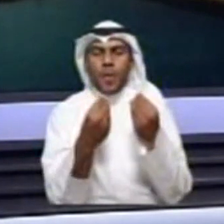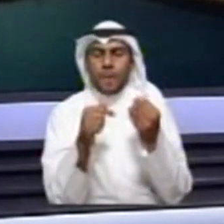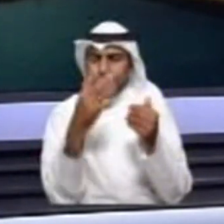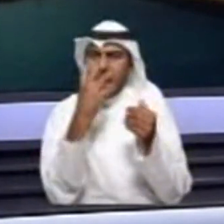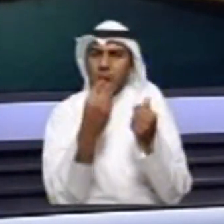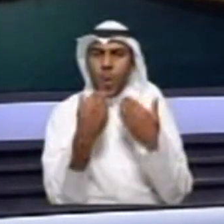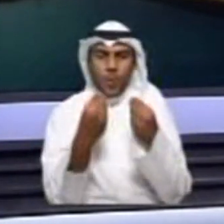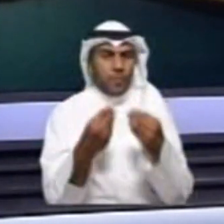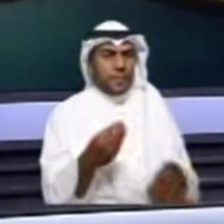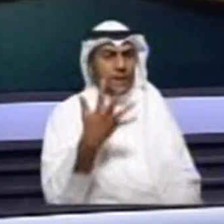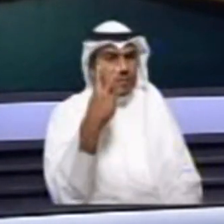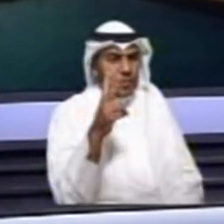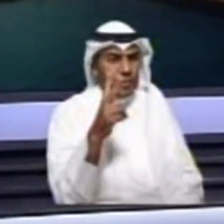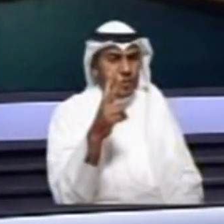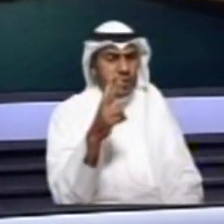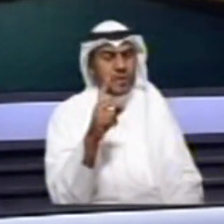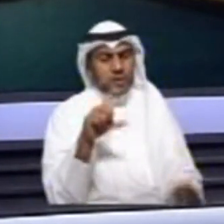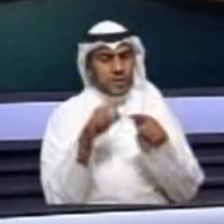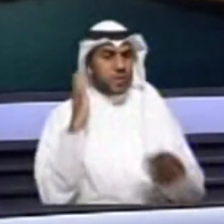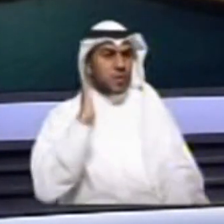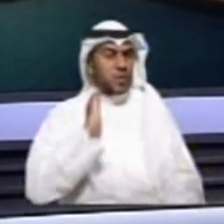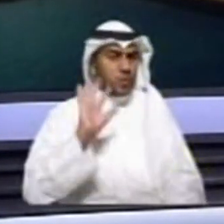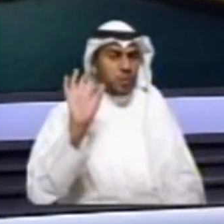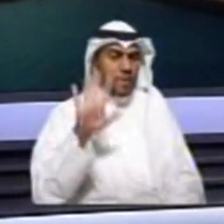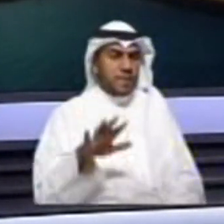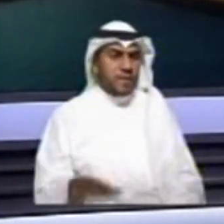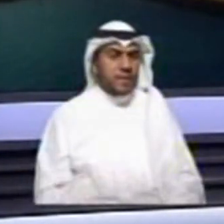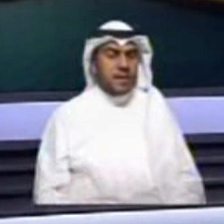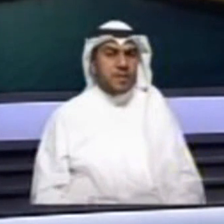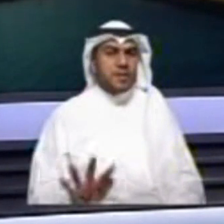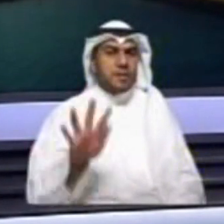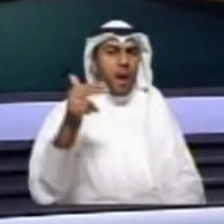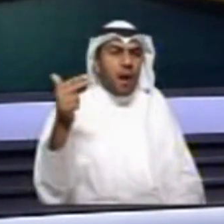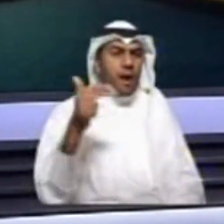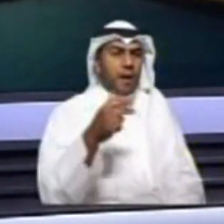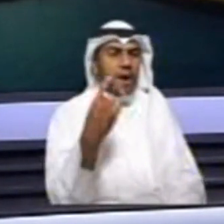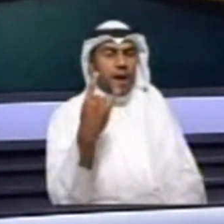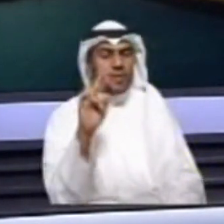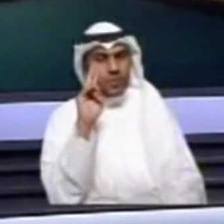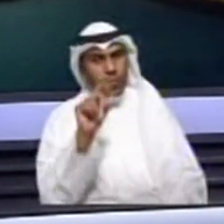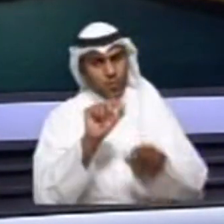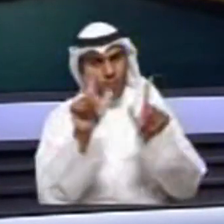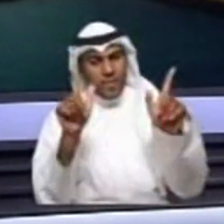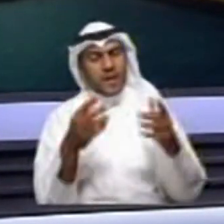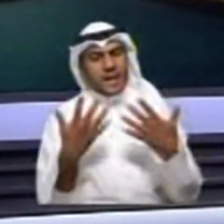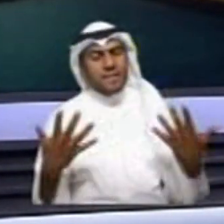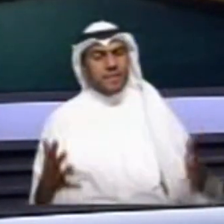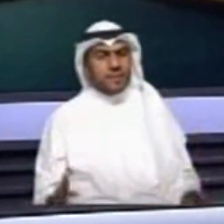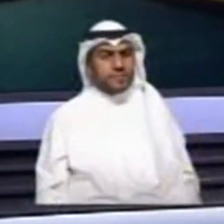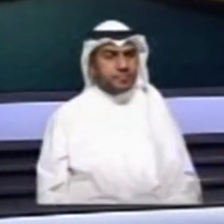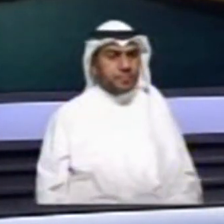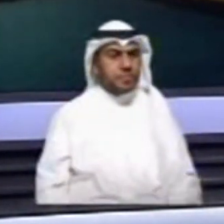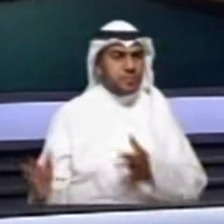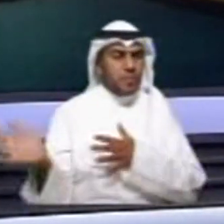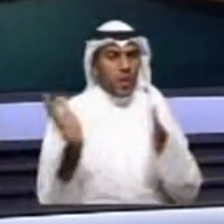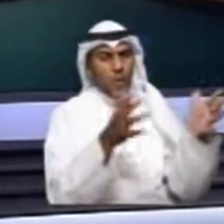راح تكون. 25 رطوبة نسبية منخفضة بفعل الرياح الشمالية الغربية 10 كيلومتر الرؤية الأفقية، والرياح الآن هي